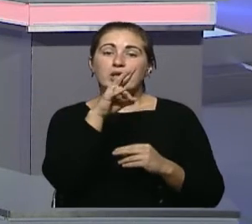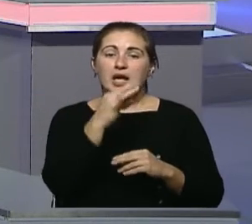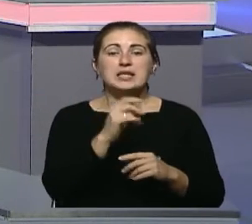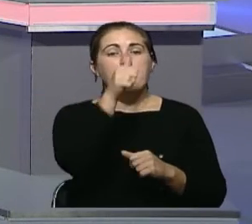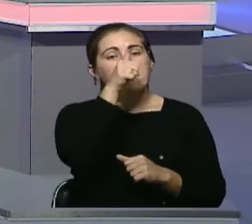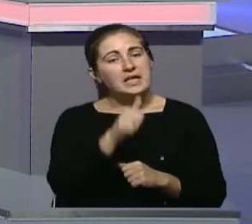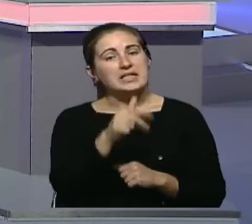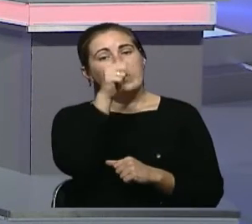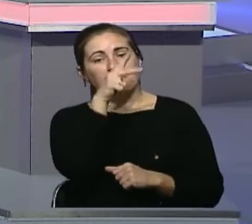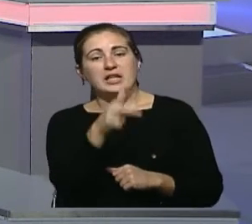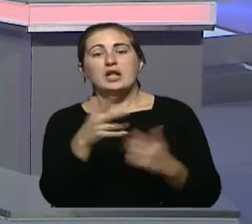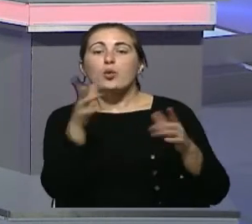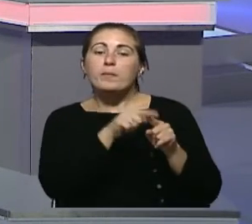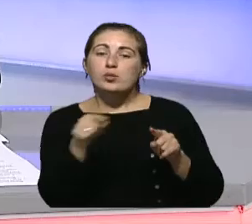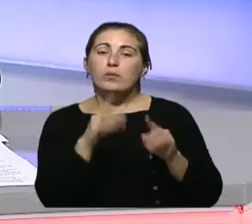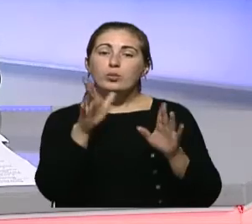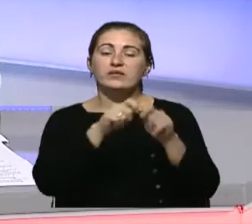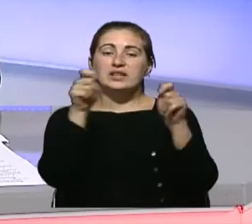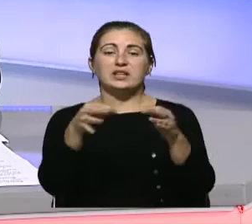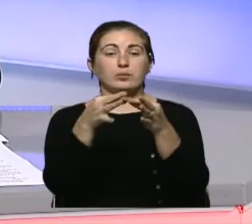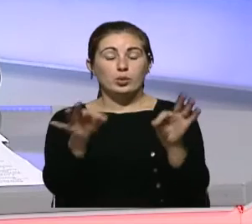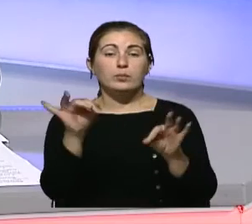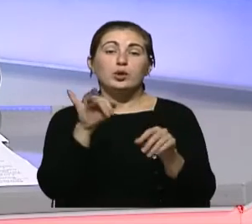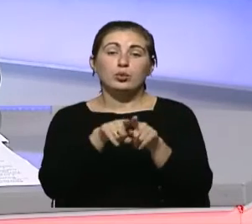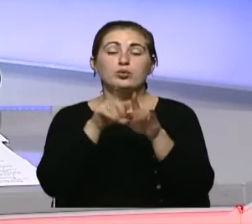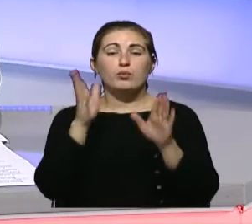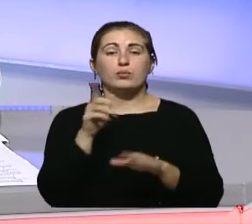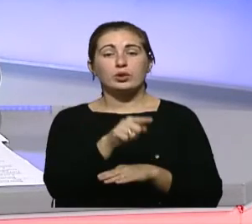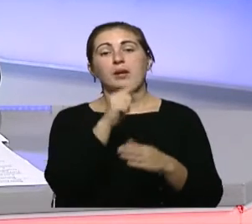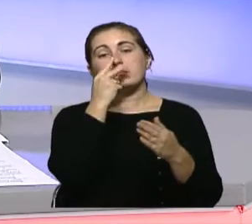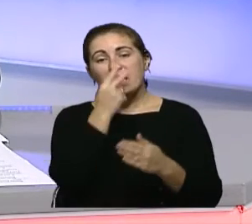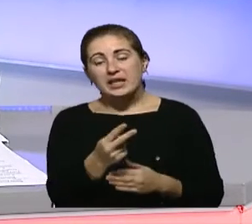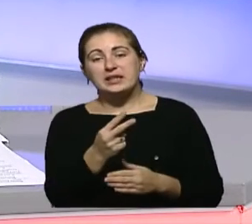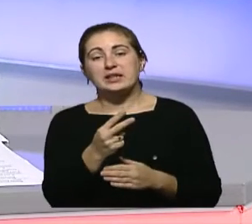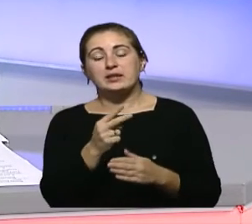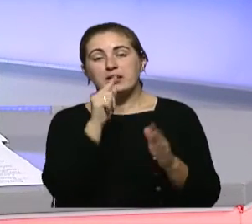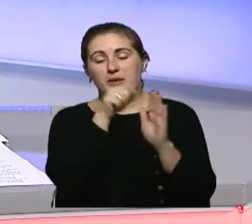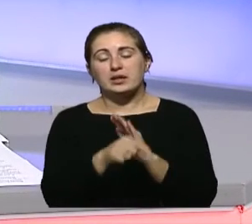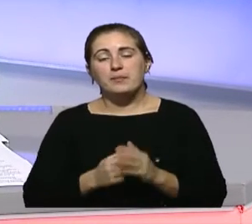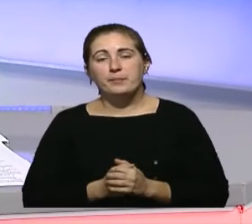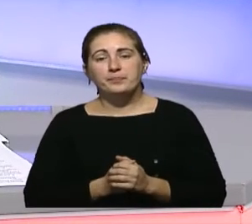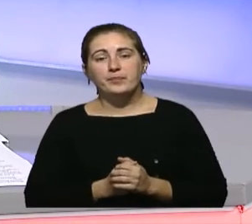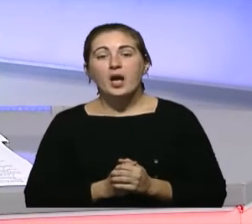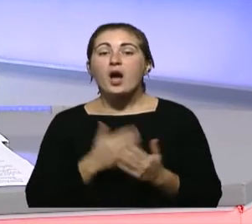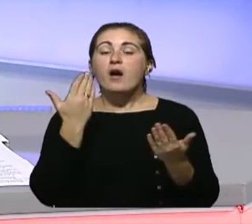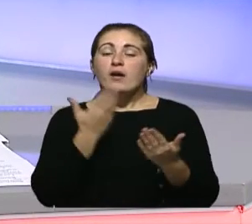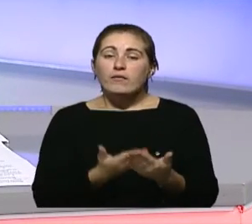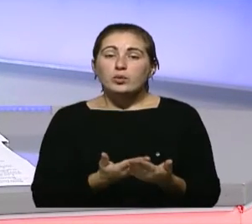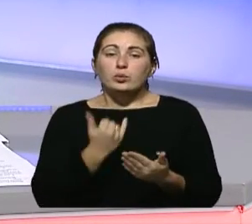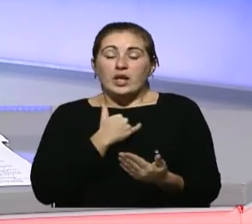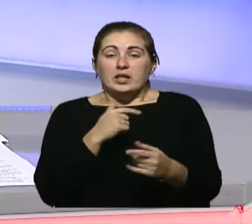за квартал, за какой период, они будут в открытом доступе, и тоже можно будет их там заходить и смотреть. Ну вот у нас